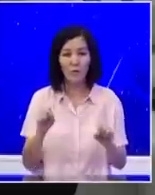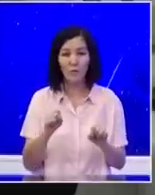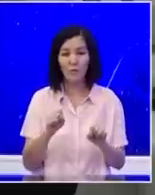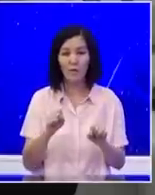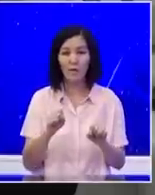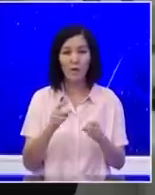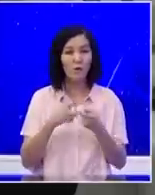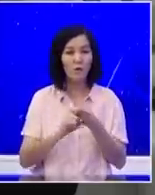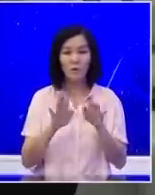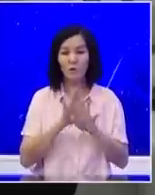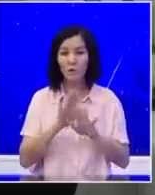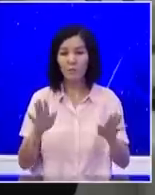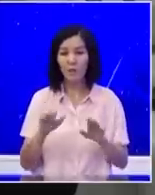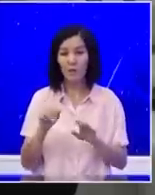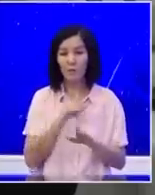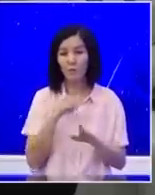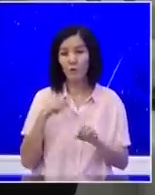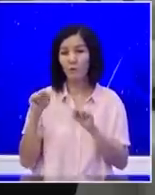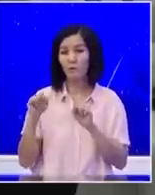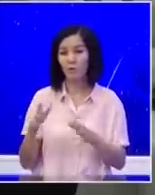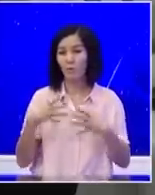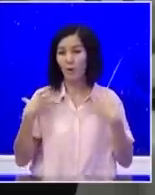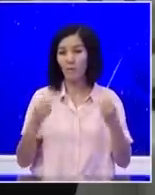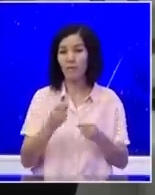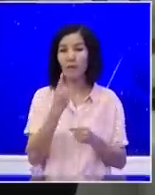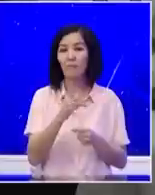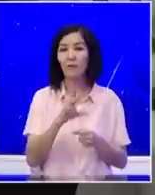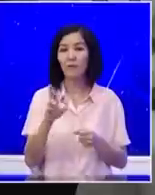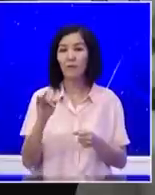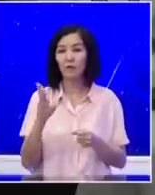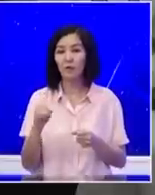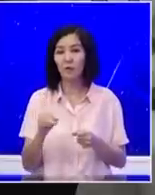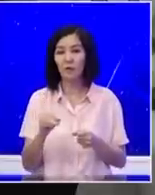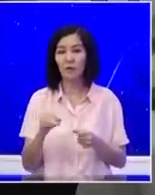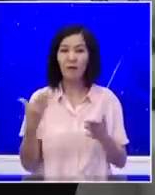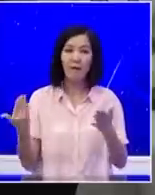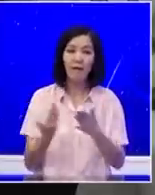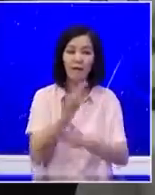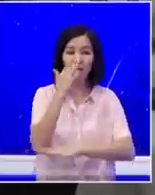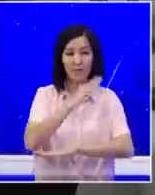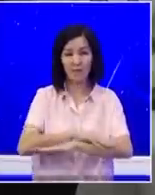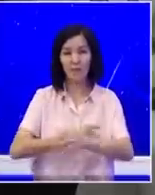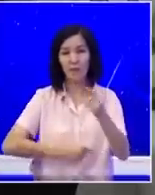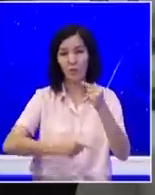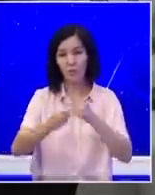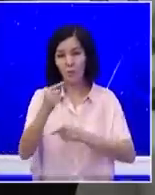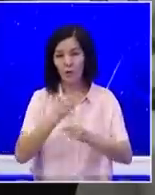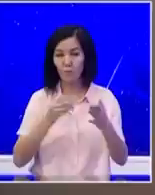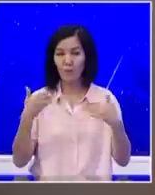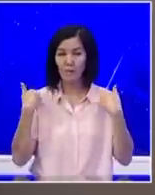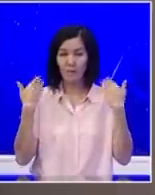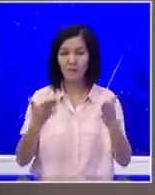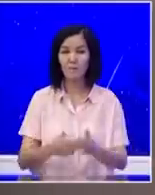нетпей, қатерсіз аман есен 1-ші қыркүйек қайтадан сабағымызға оралуына